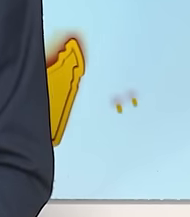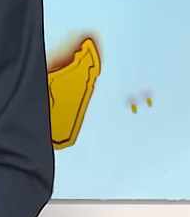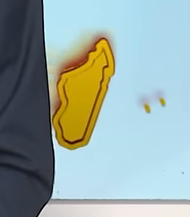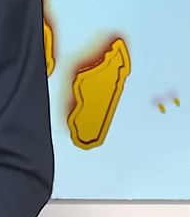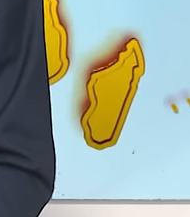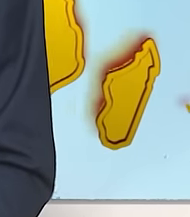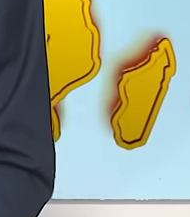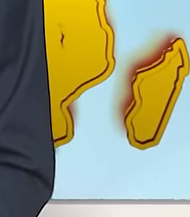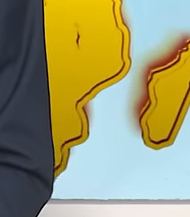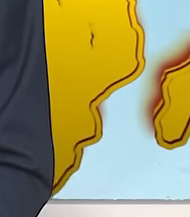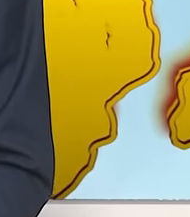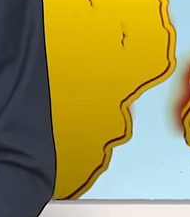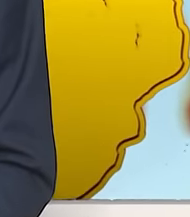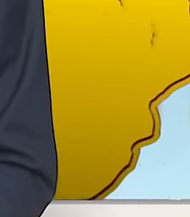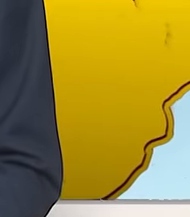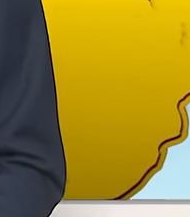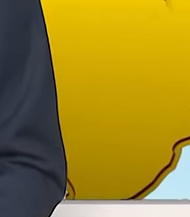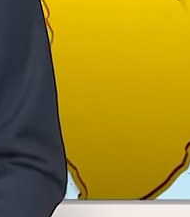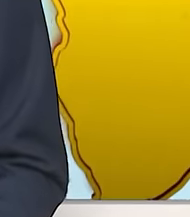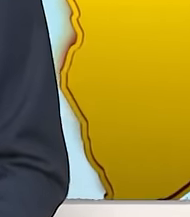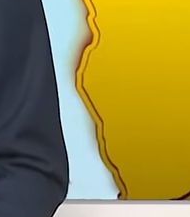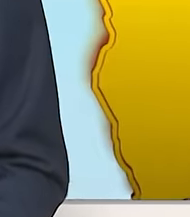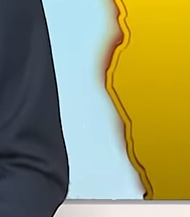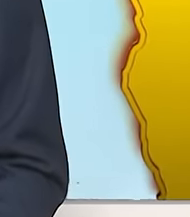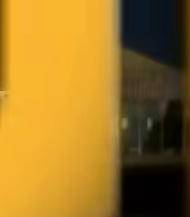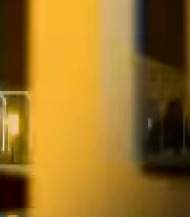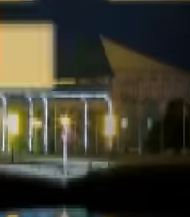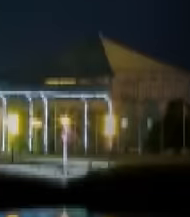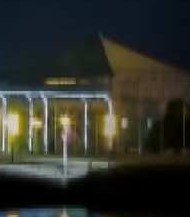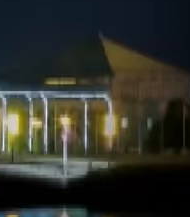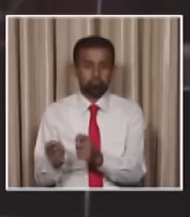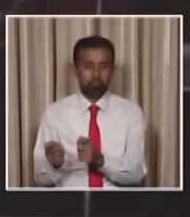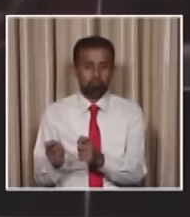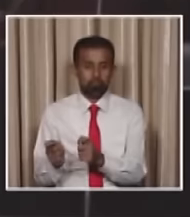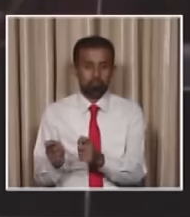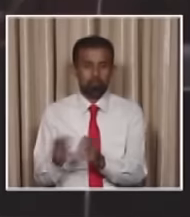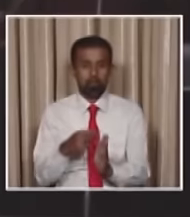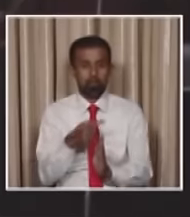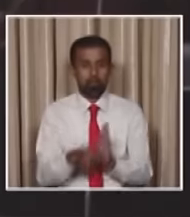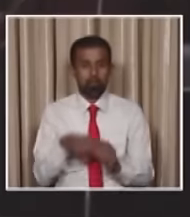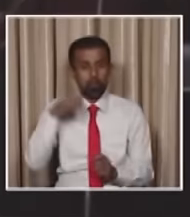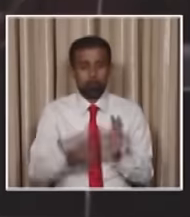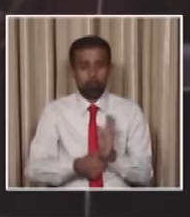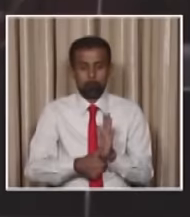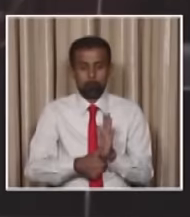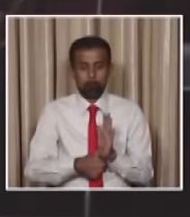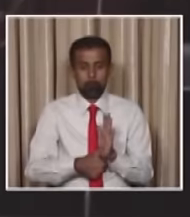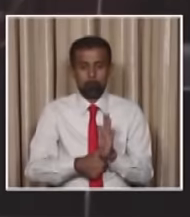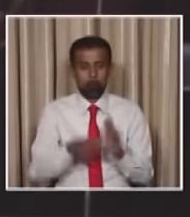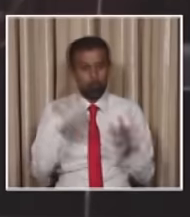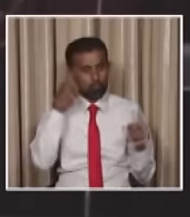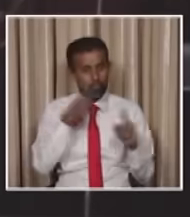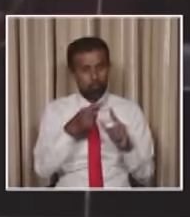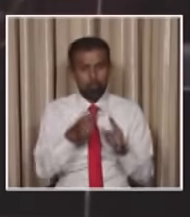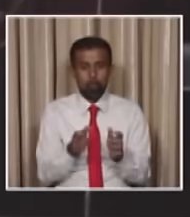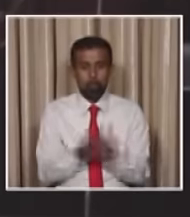103ක් හිමි වූ අතර විපක්ෂව හිමි වූයේ ඡන්ද 59ක් පමණයි. ශ්‍රී ලංකා විදුලි බල පනත් කෙටුම්පත සම්බන්ධයෙන් වූ එකී